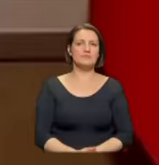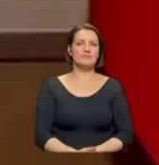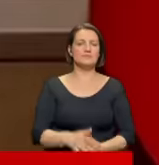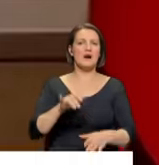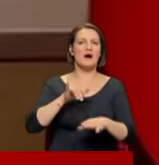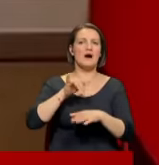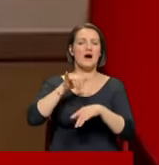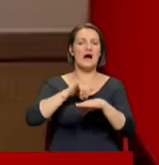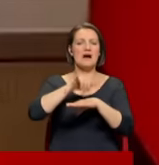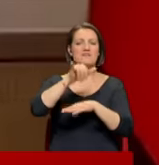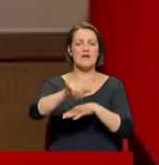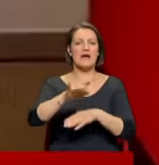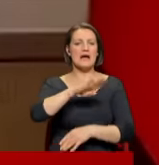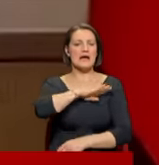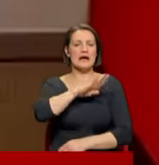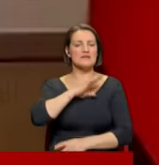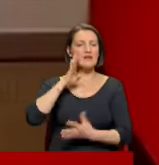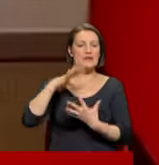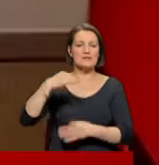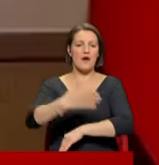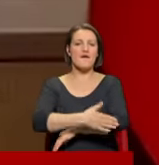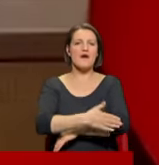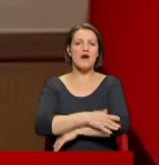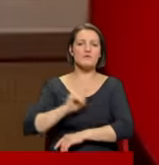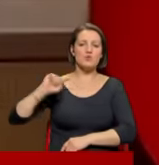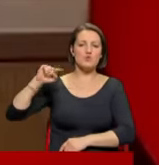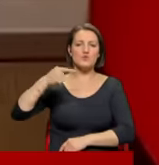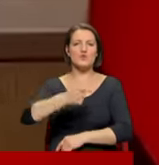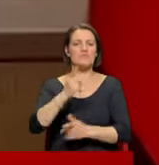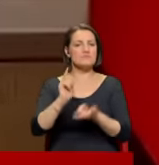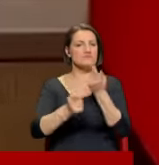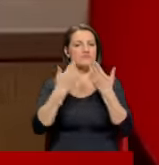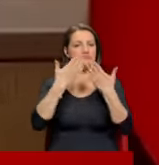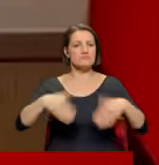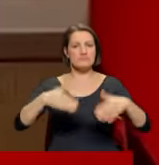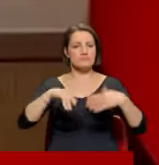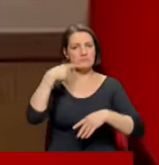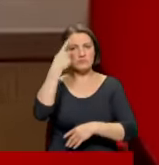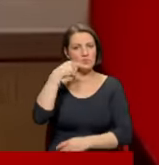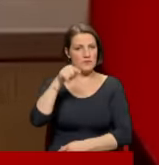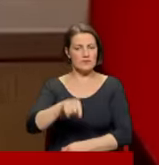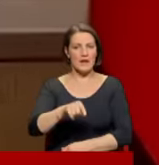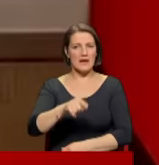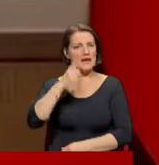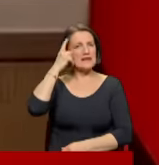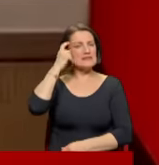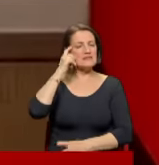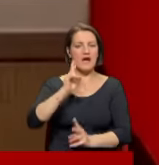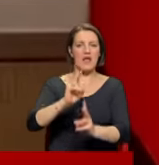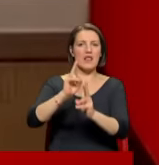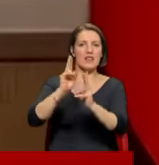Havadan da Gazze'ye insani yardım ulaştırma çabalarımızın engellenmesi dolayısıyla İsrail'e